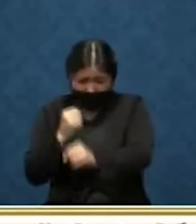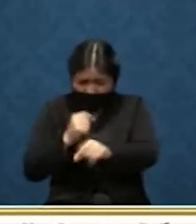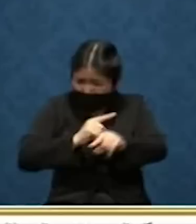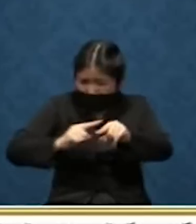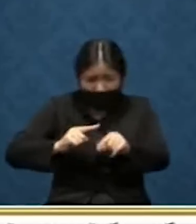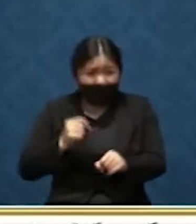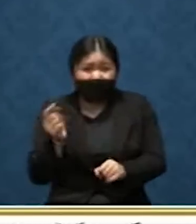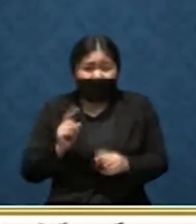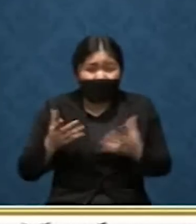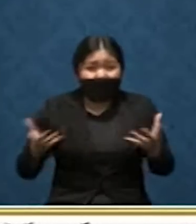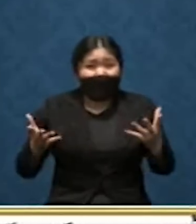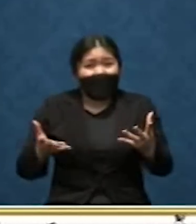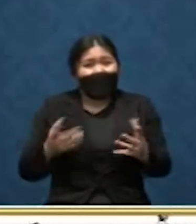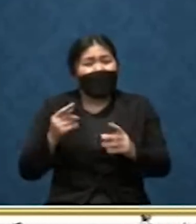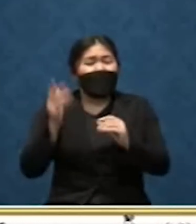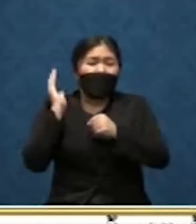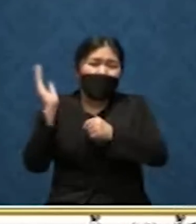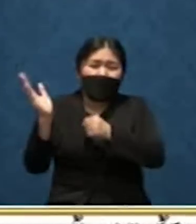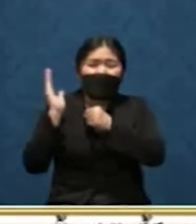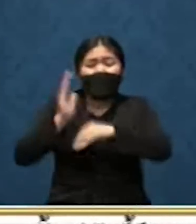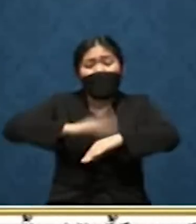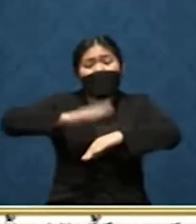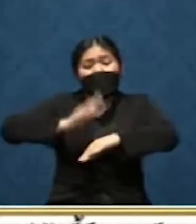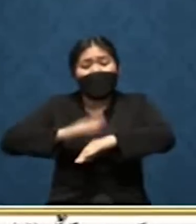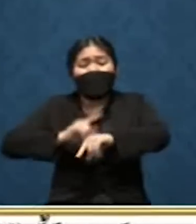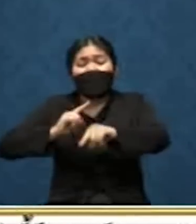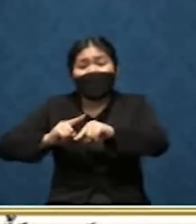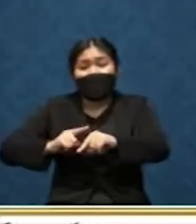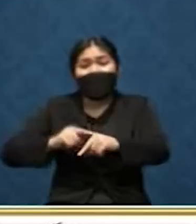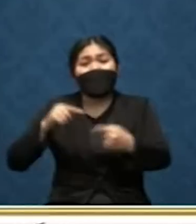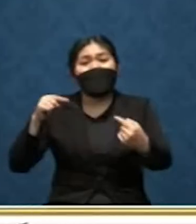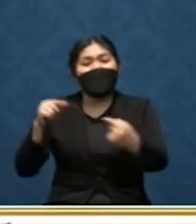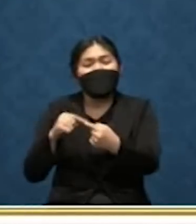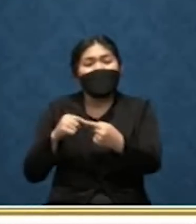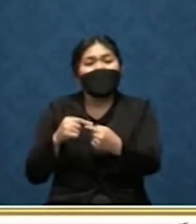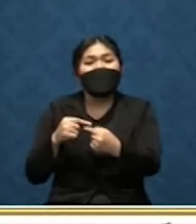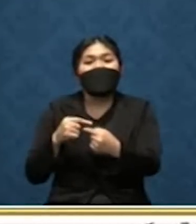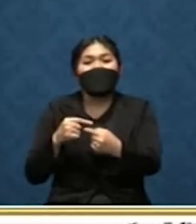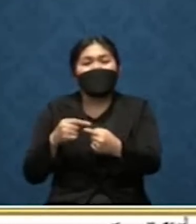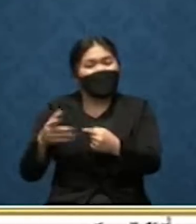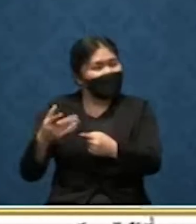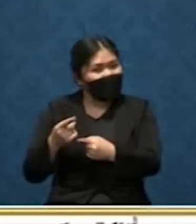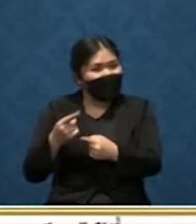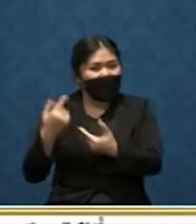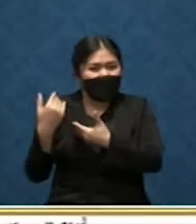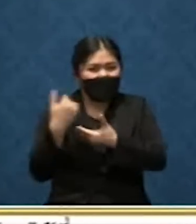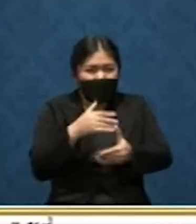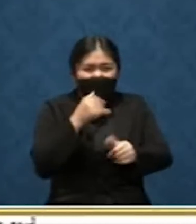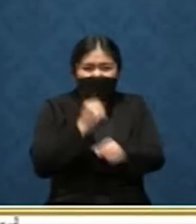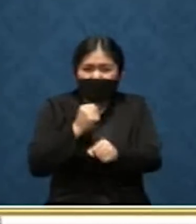ที่ซึ่งอาจใช้การโคตสนาชวนเชื่อเพื่อให้ธกิเท่ๆหลังไหเข้ามาได้อกมากมาย